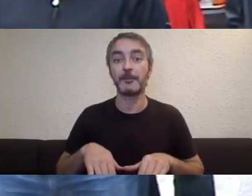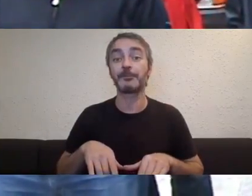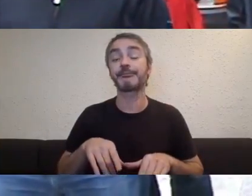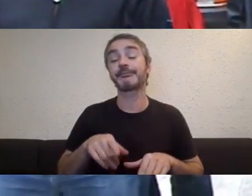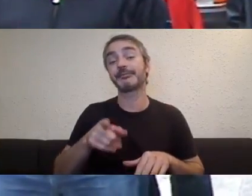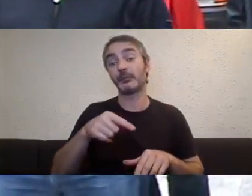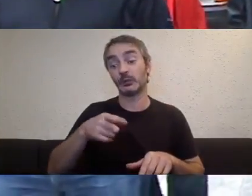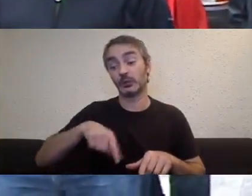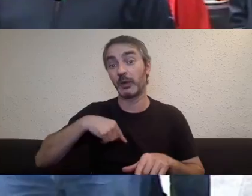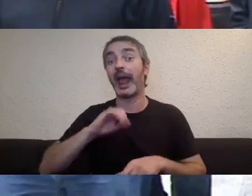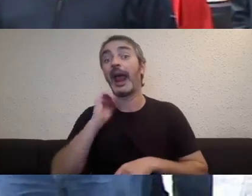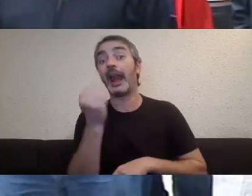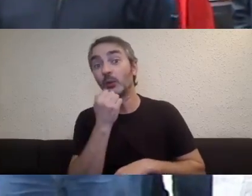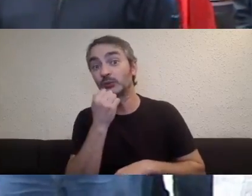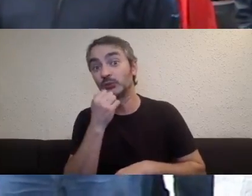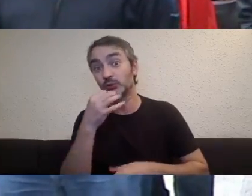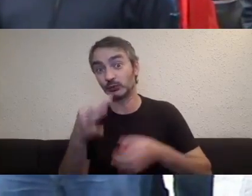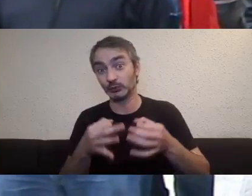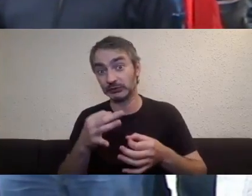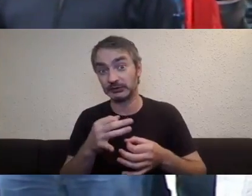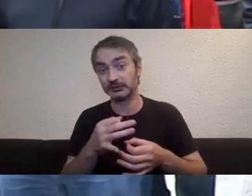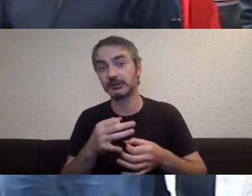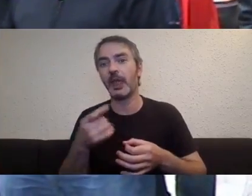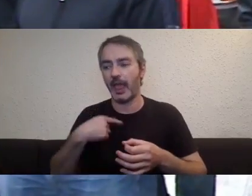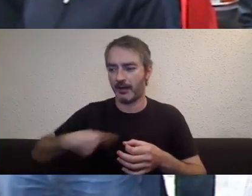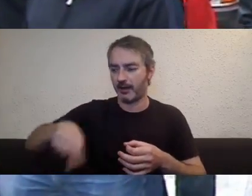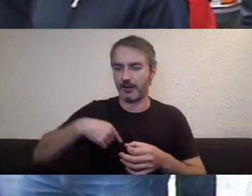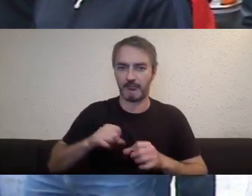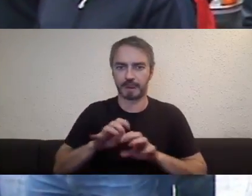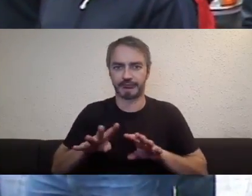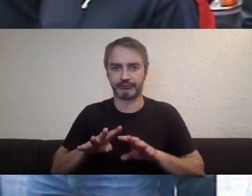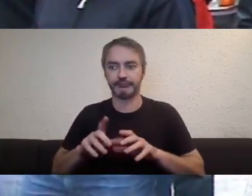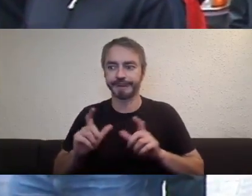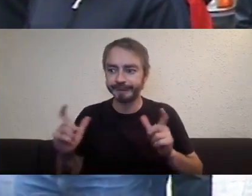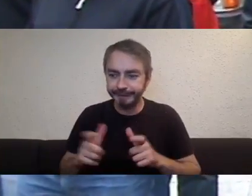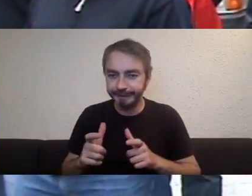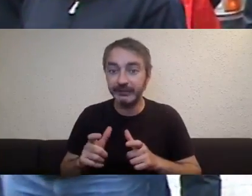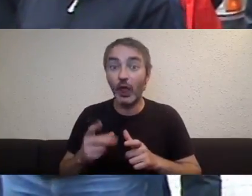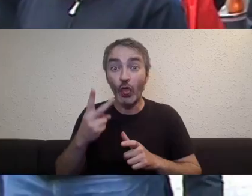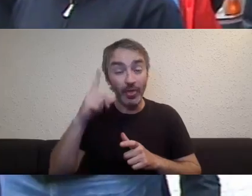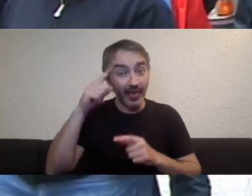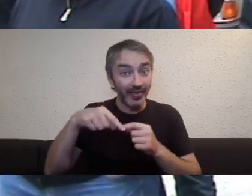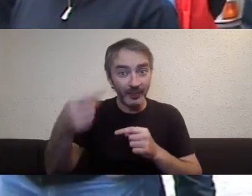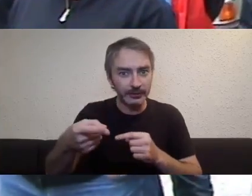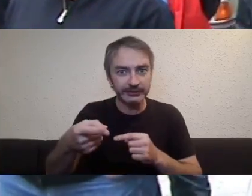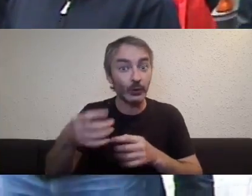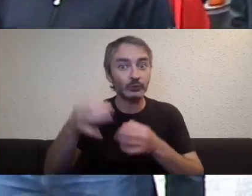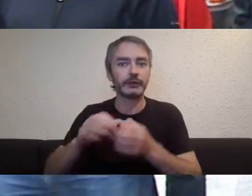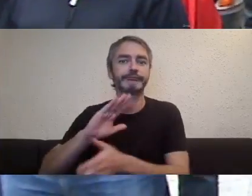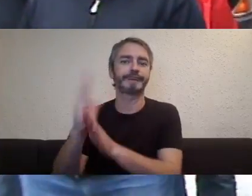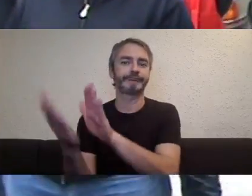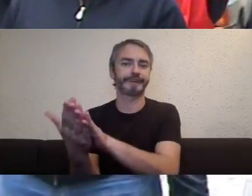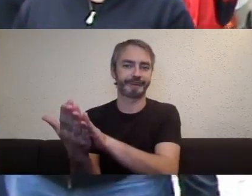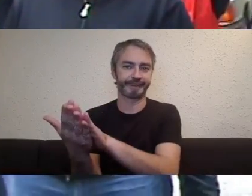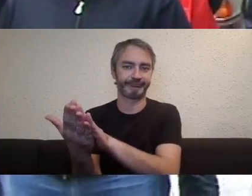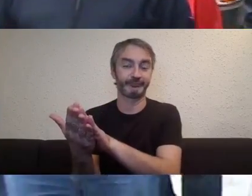acabar fent una concentració aquí, i al cap de 2 dies o així es va arxivar el procés penal. Aquest procés